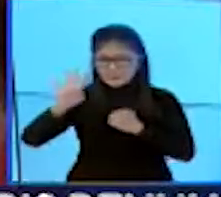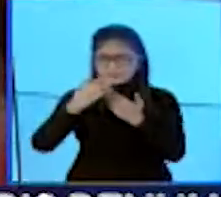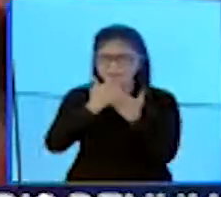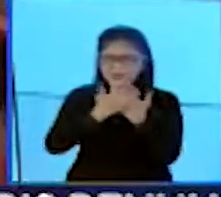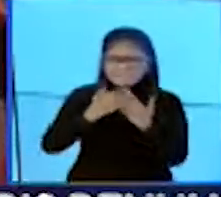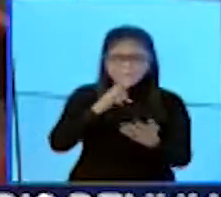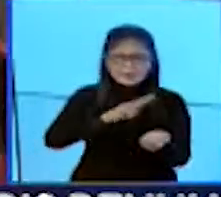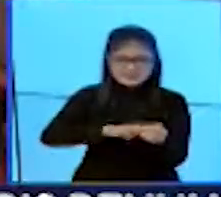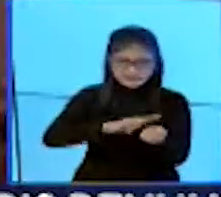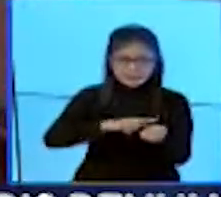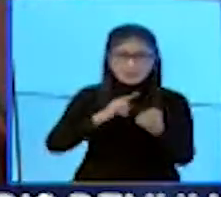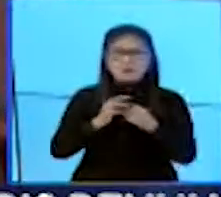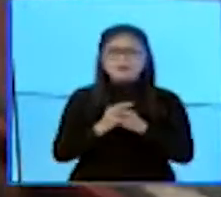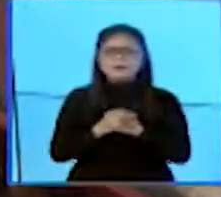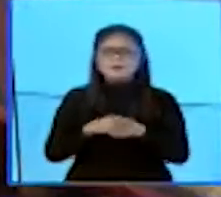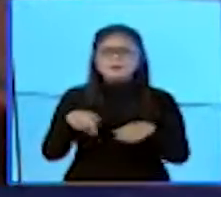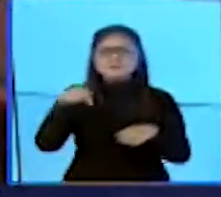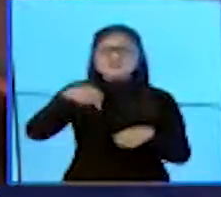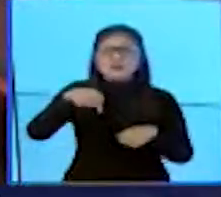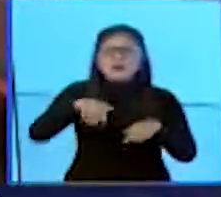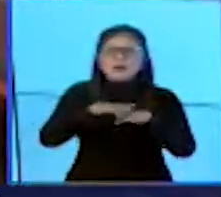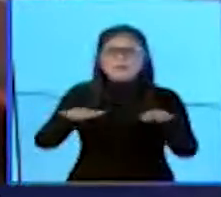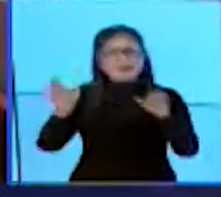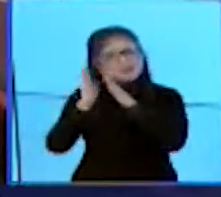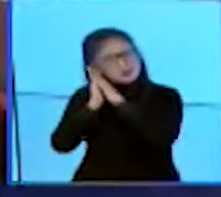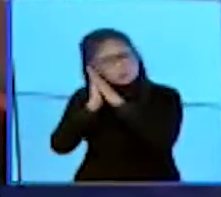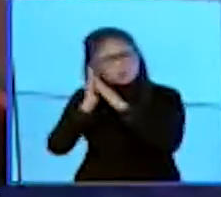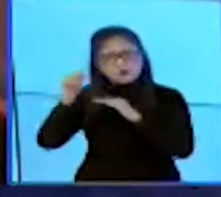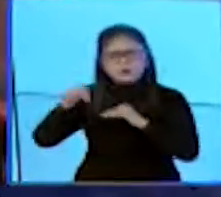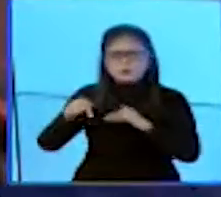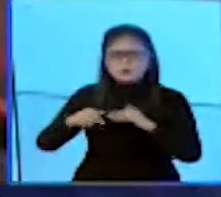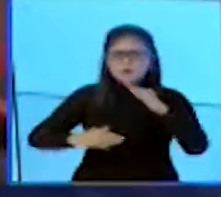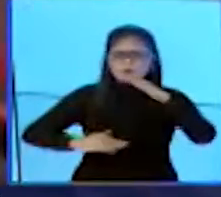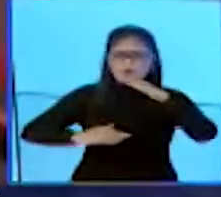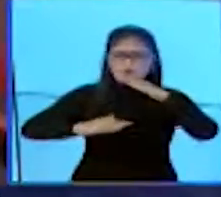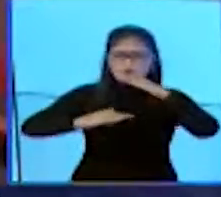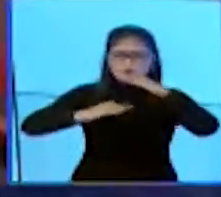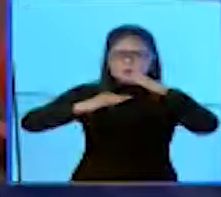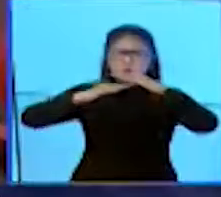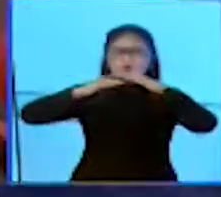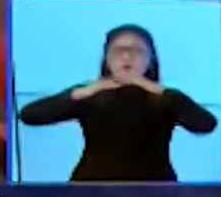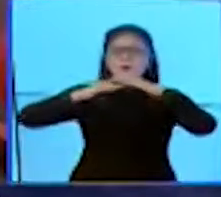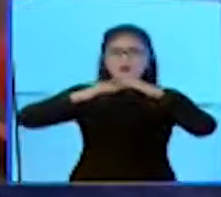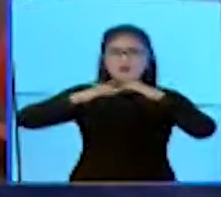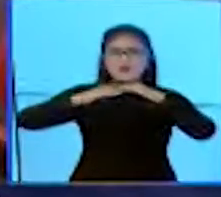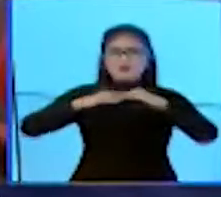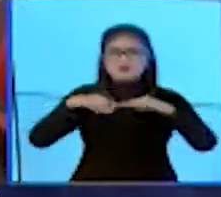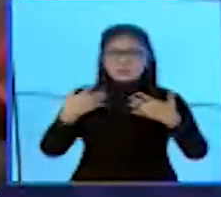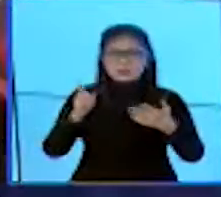Tingkat huniannya sekarang sudah cukup tinggi. Kalau untuk